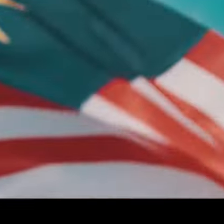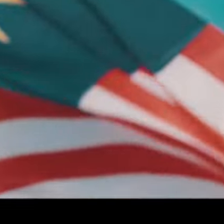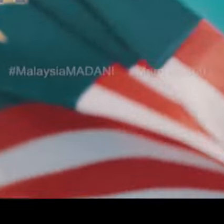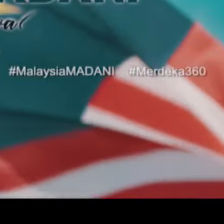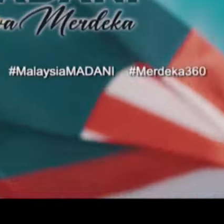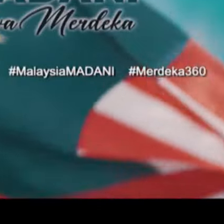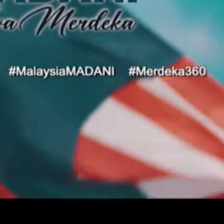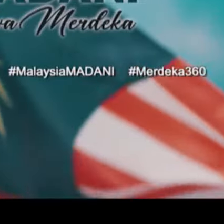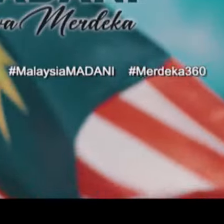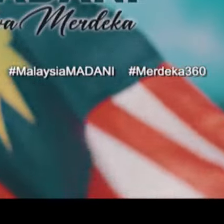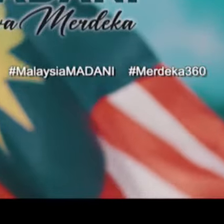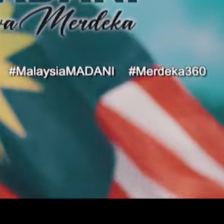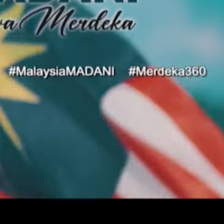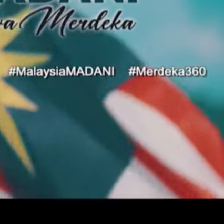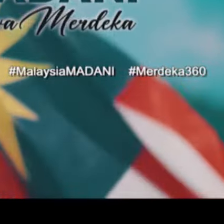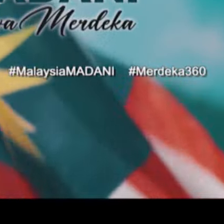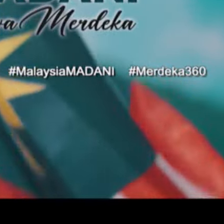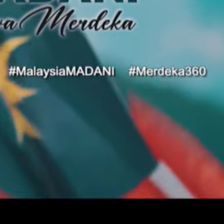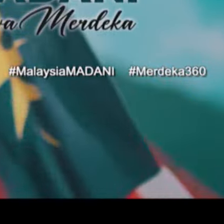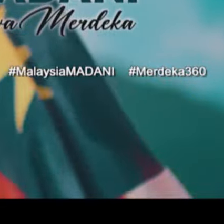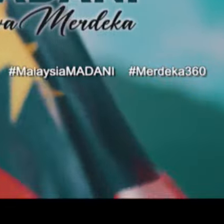Kebangsaan.